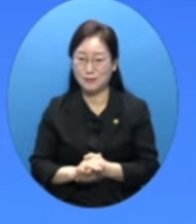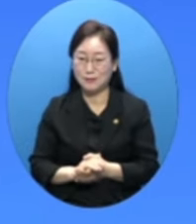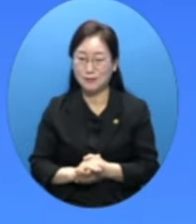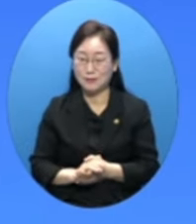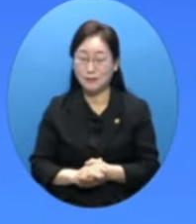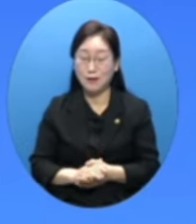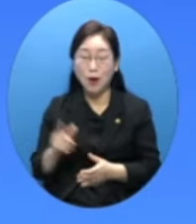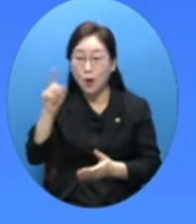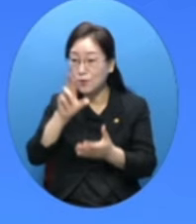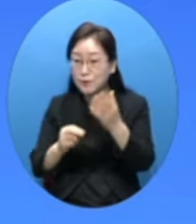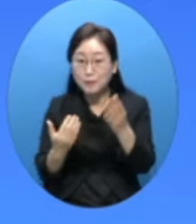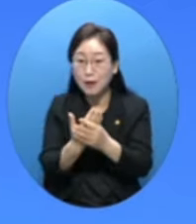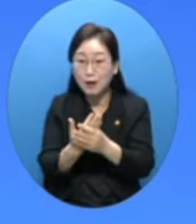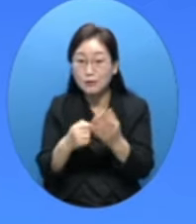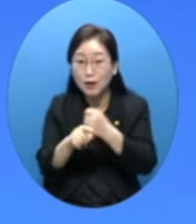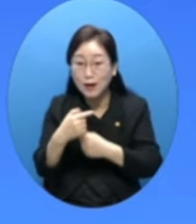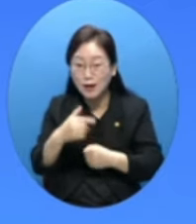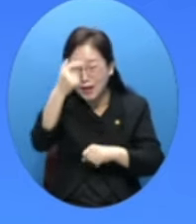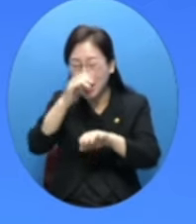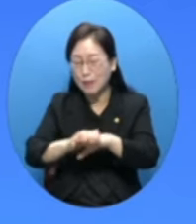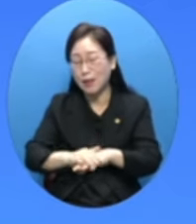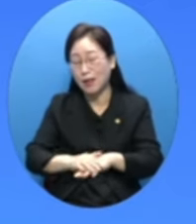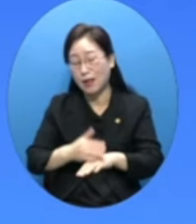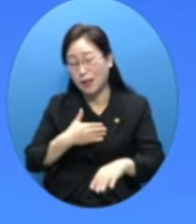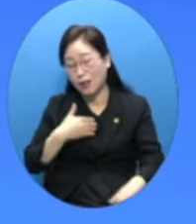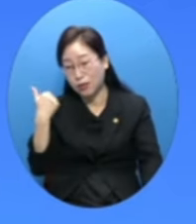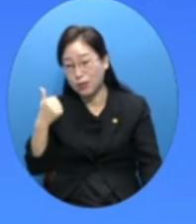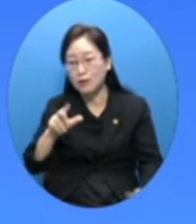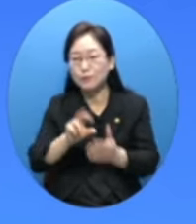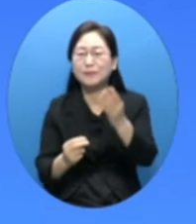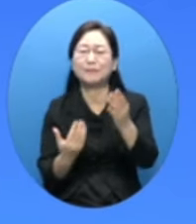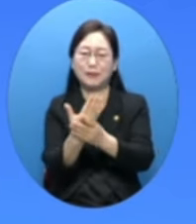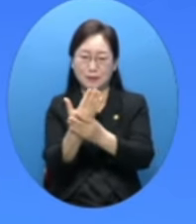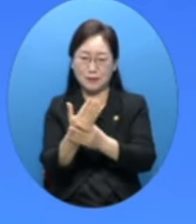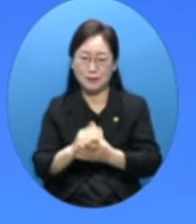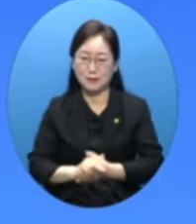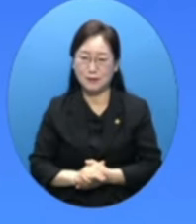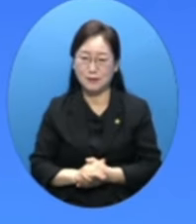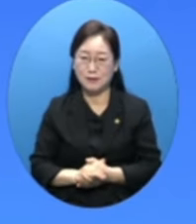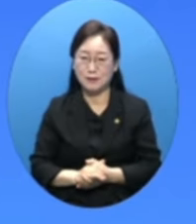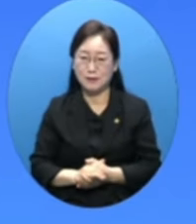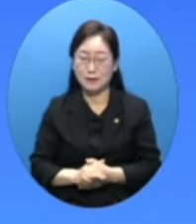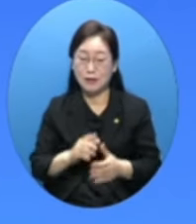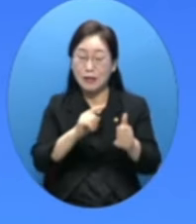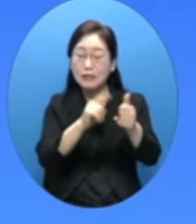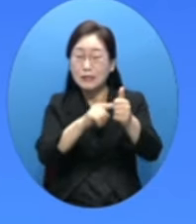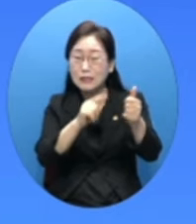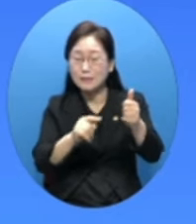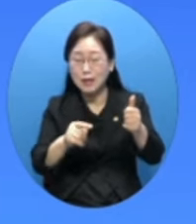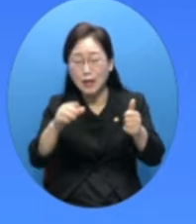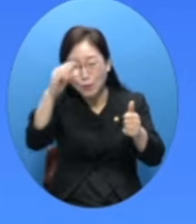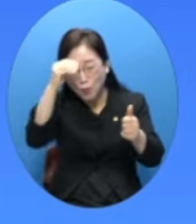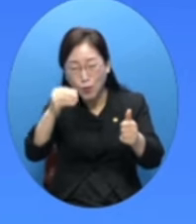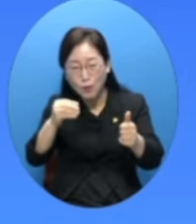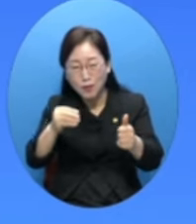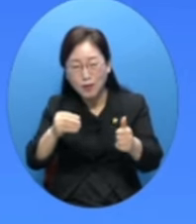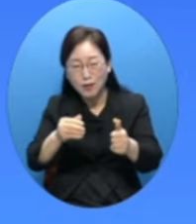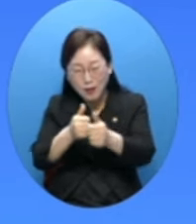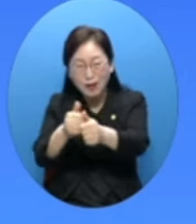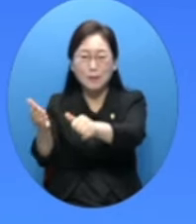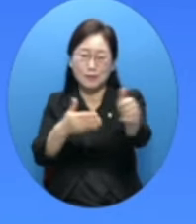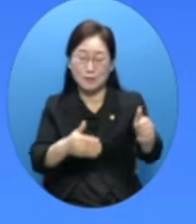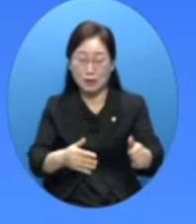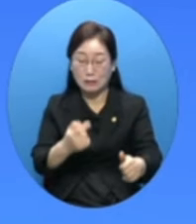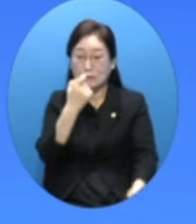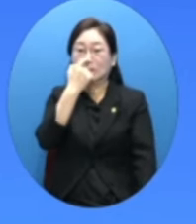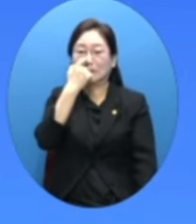언제 문제가 생겼냐? 예배 드리기 싫어질 때, 그때 문제가 생겨나는 것입니다. 암바울 선수를 좀 본받으세요. 가끔 빠지는 분, 가슴 뜨끔한